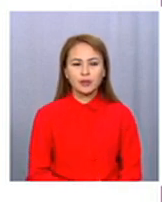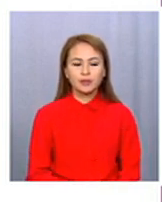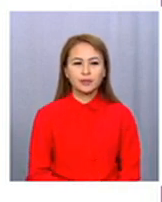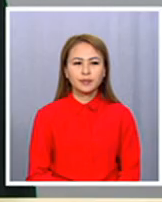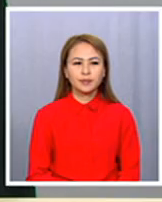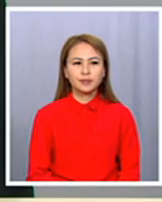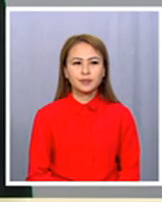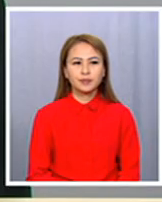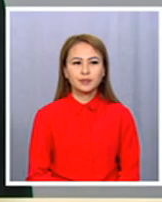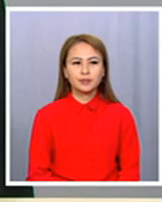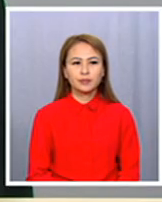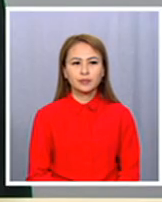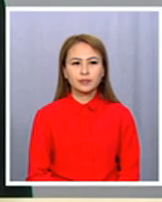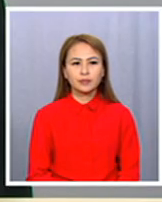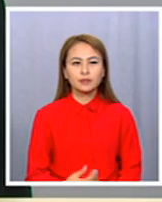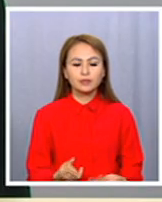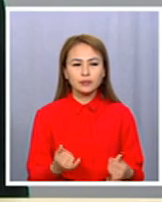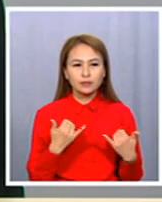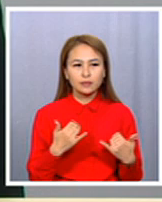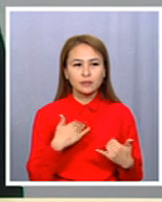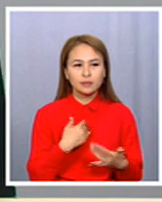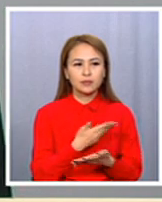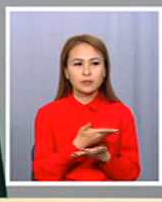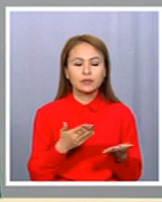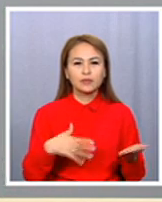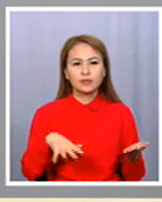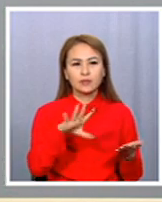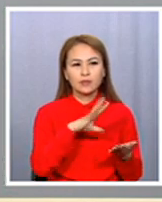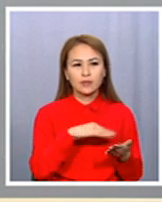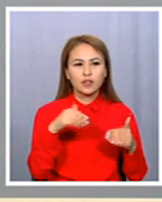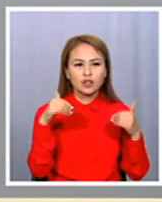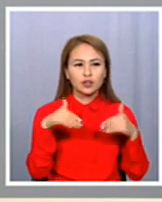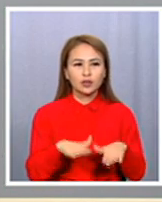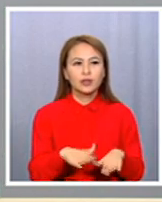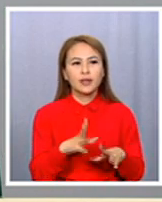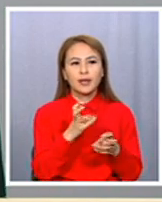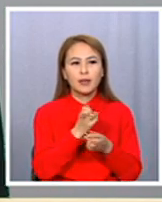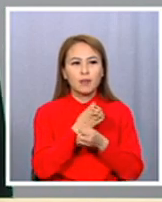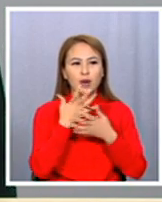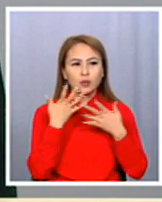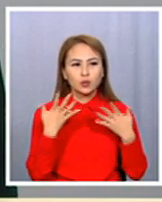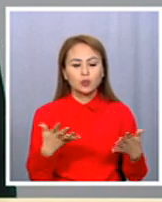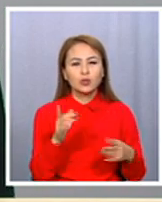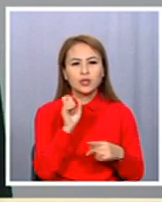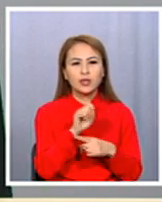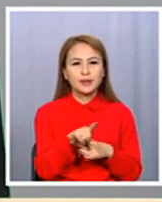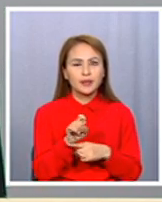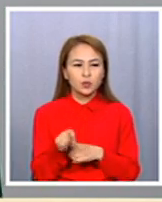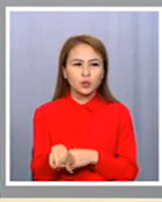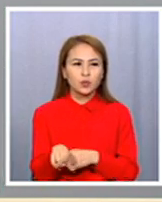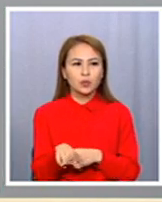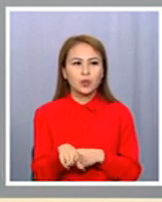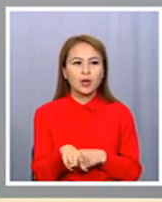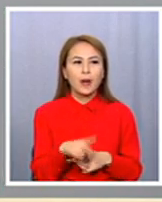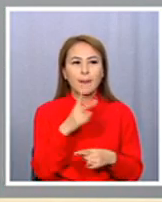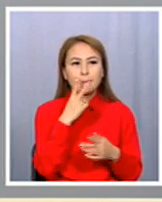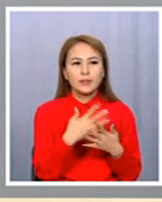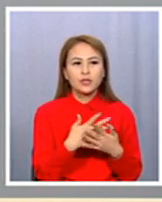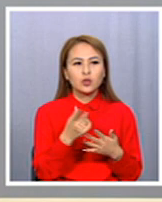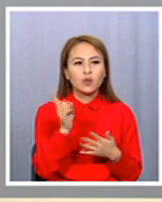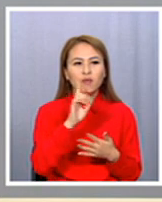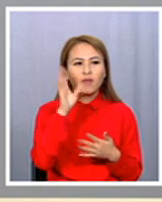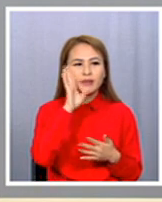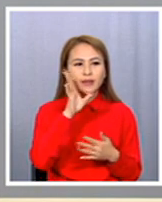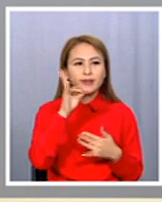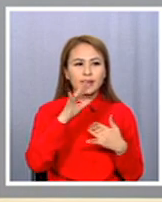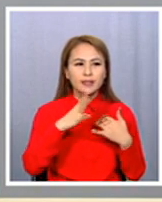времени. А сейчас я предлагаю вам, ребята, решить небольшую задачку. Представьте, что воды на